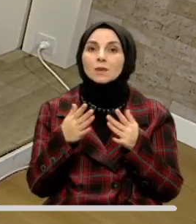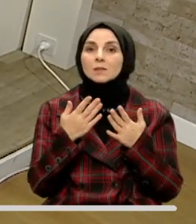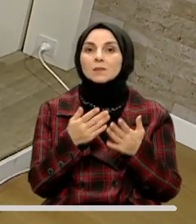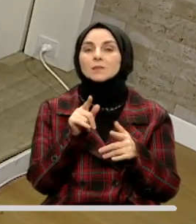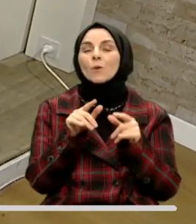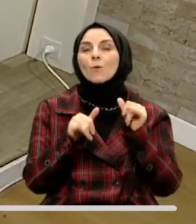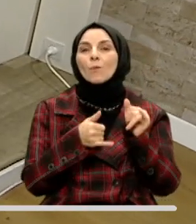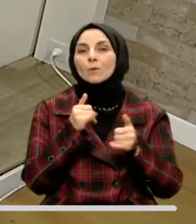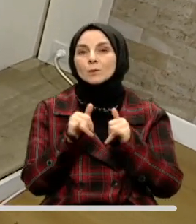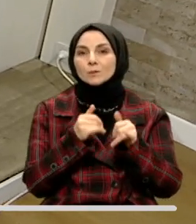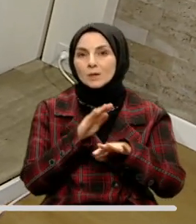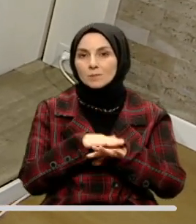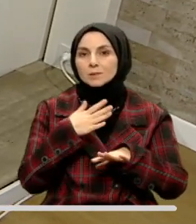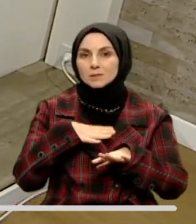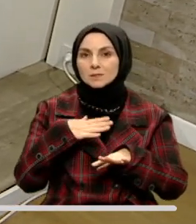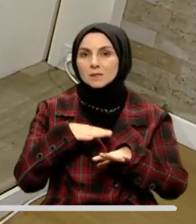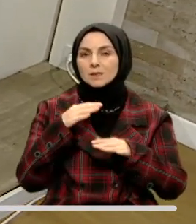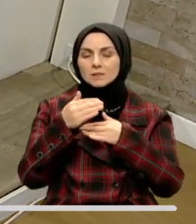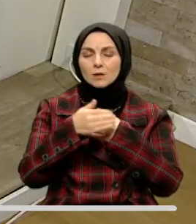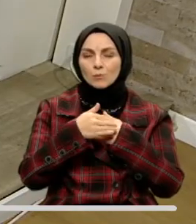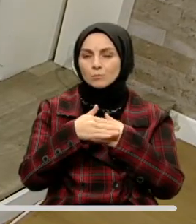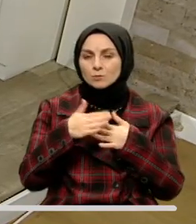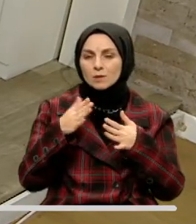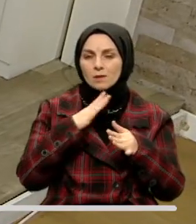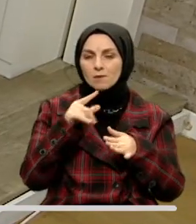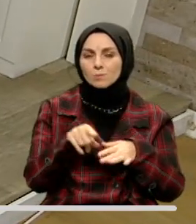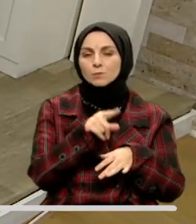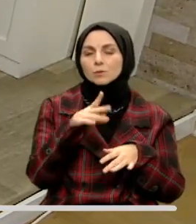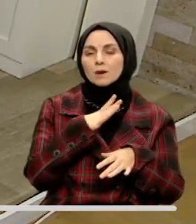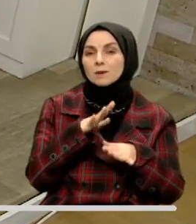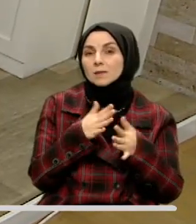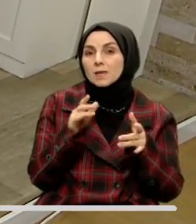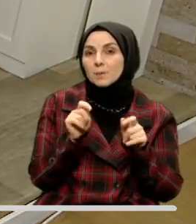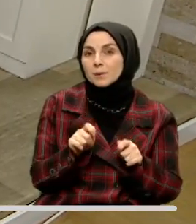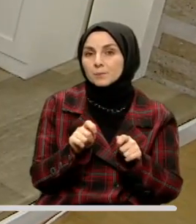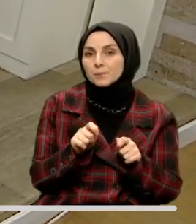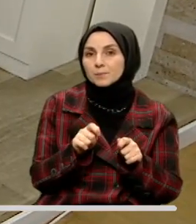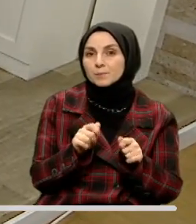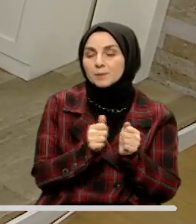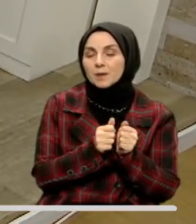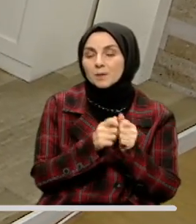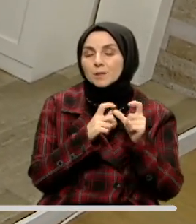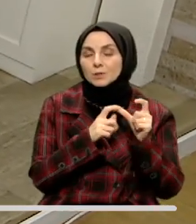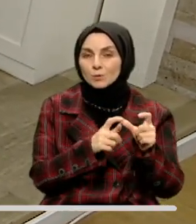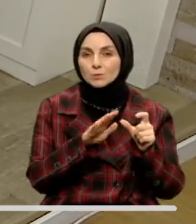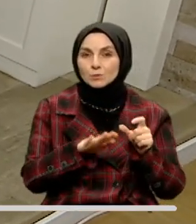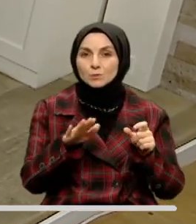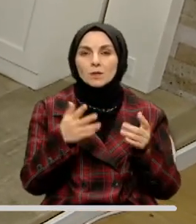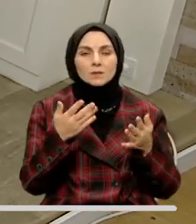oyunu yönetmesine izin isteyerek, önümüzdeki materyaller bunlar. Ne yapalım çocuğa soraraktan? Çocuk işte